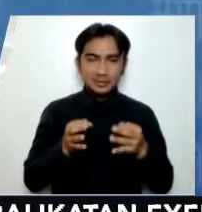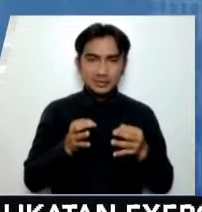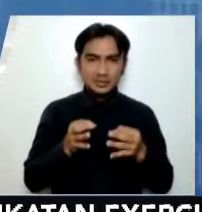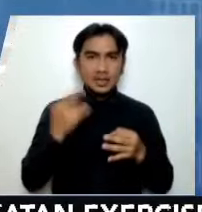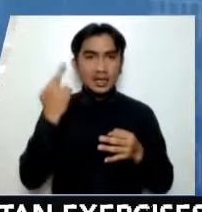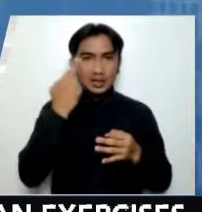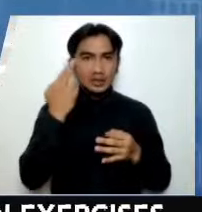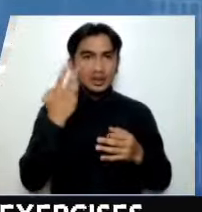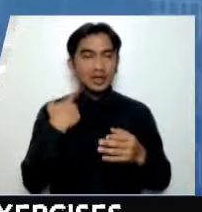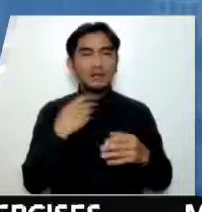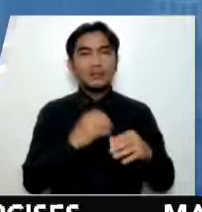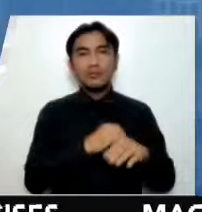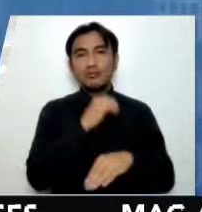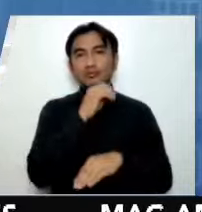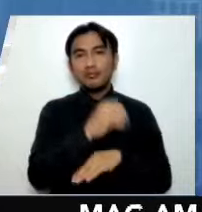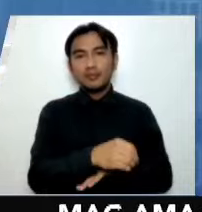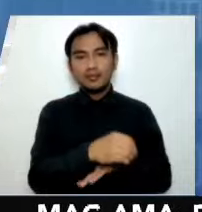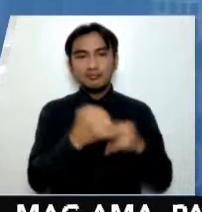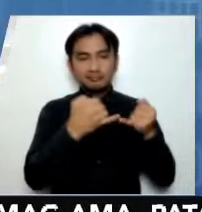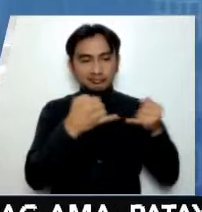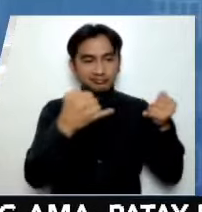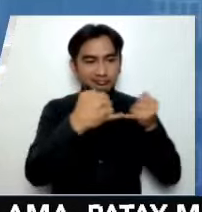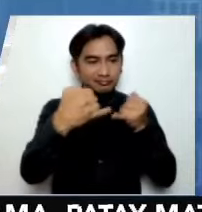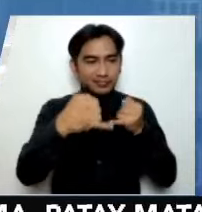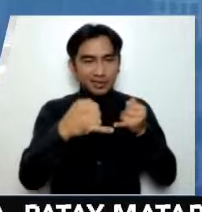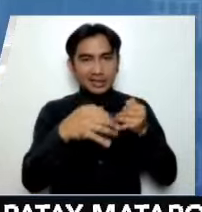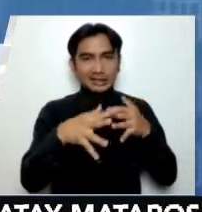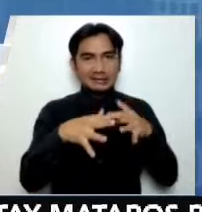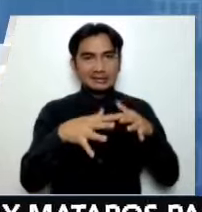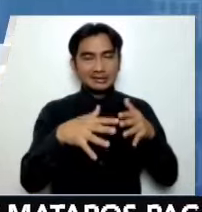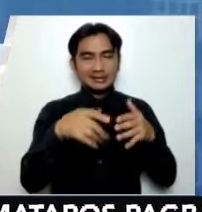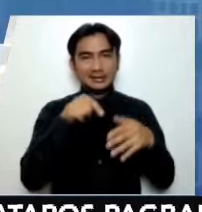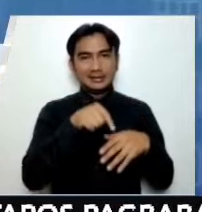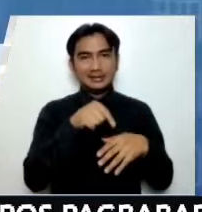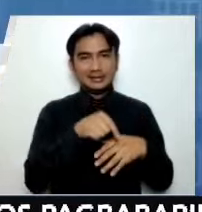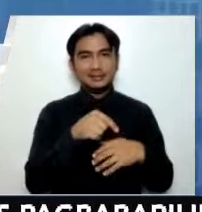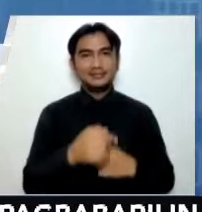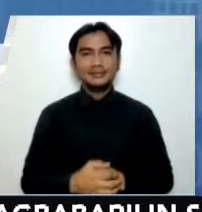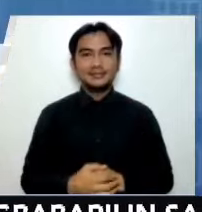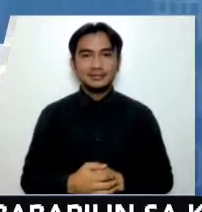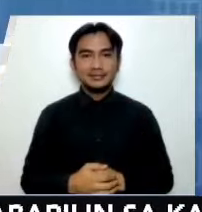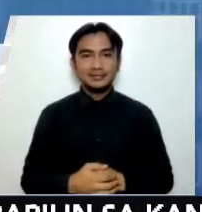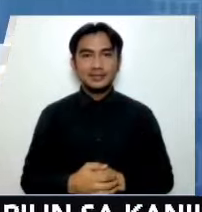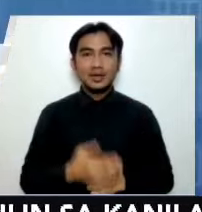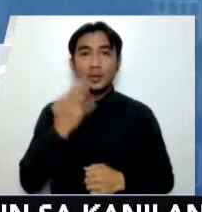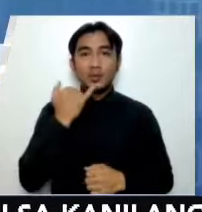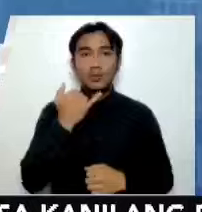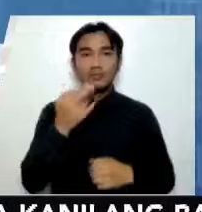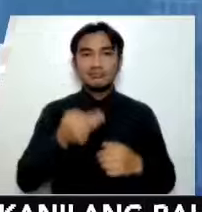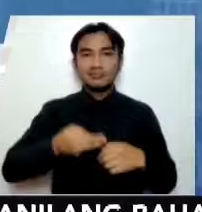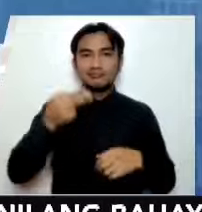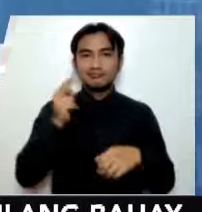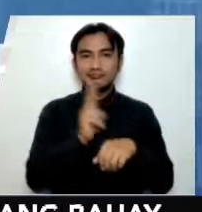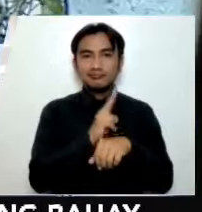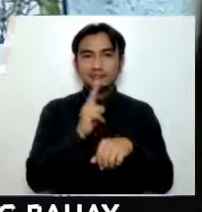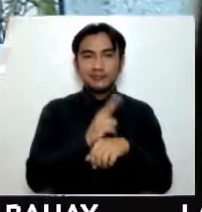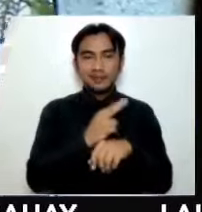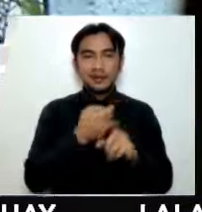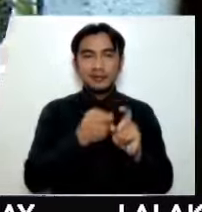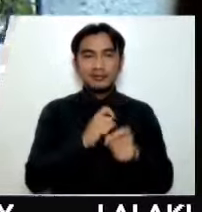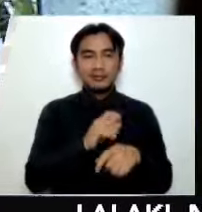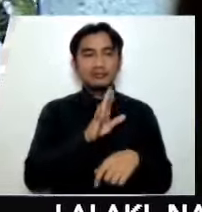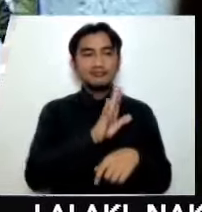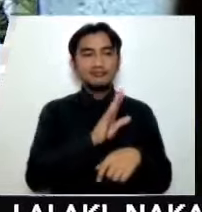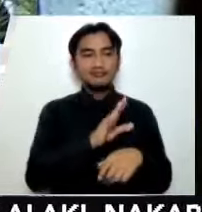overloading of our facilities because of the Uh High usage coming from the area